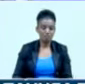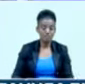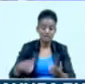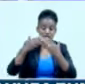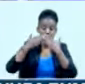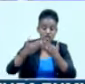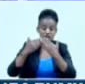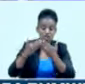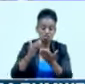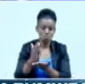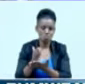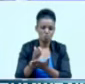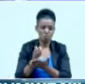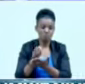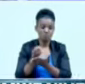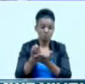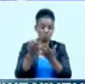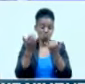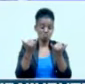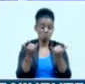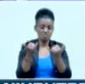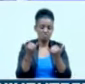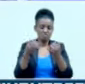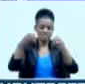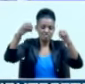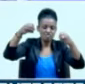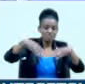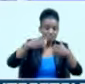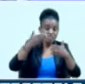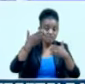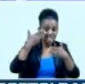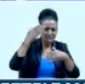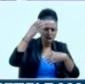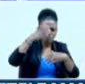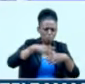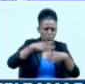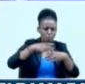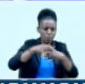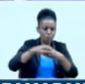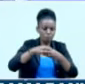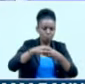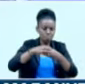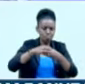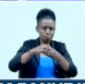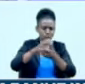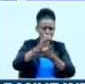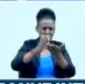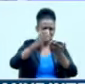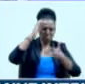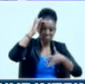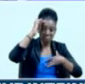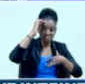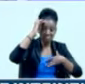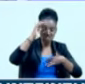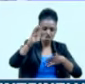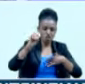Murakoze. Muri no minsi hagiye hagaragara abantu bagiye bagaragaraho buriya burwayi